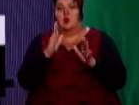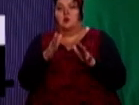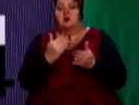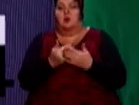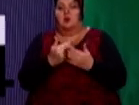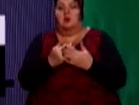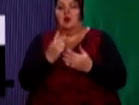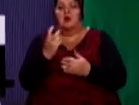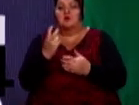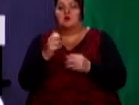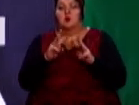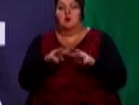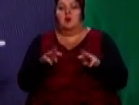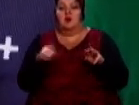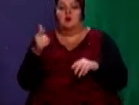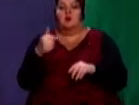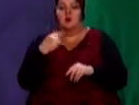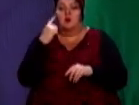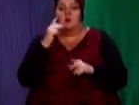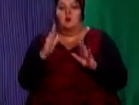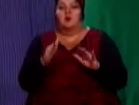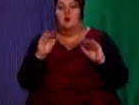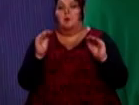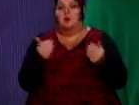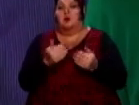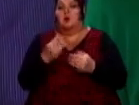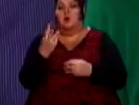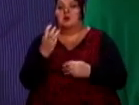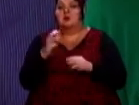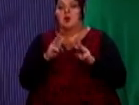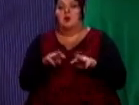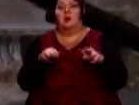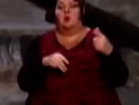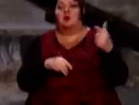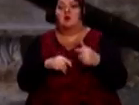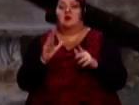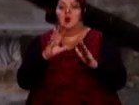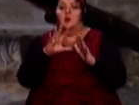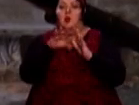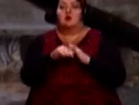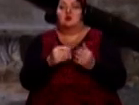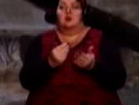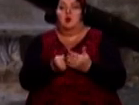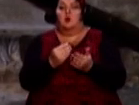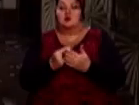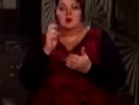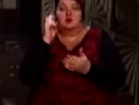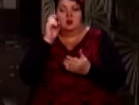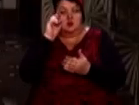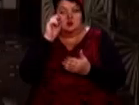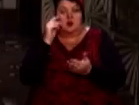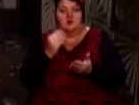200 мільйонами гривень ми не обійдемося. Я думаю, що це буде мінімум 300 мільйонів гривень. Сюди треба буде положити коштів державного бюджету для того,